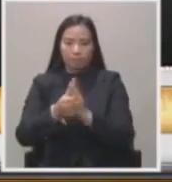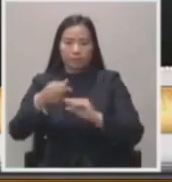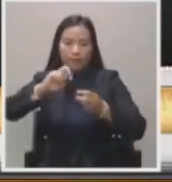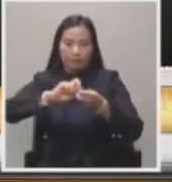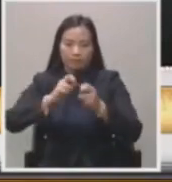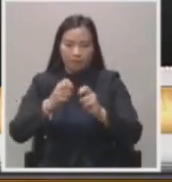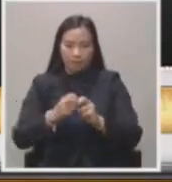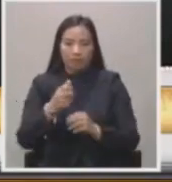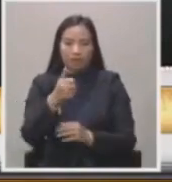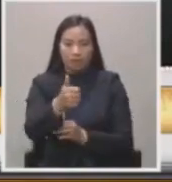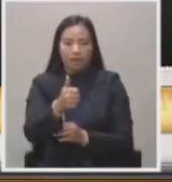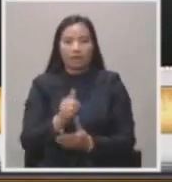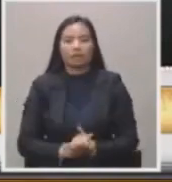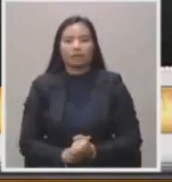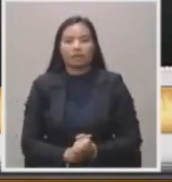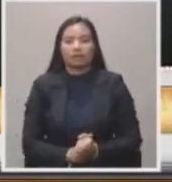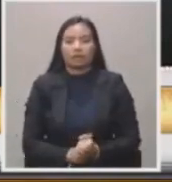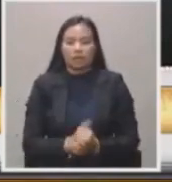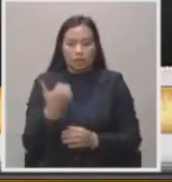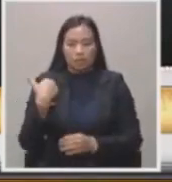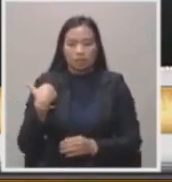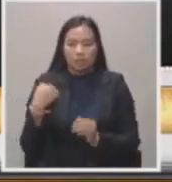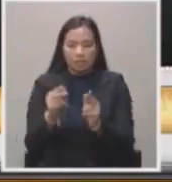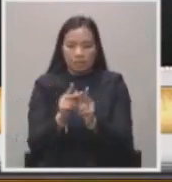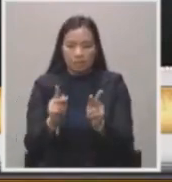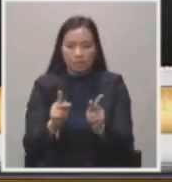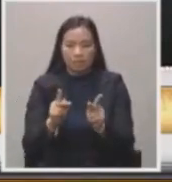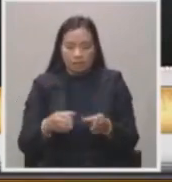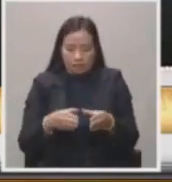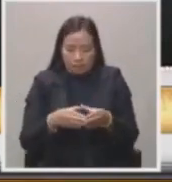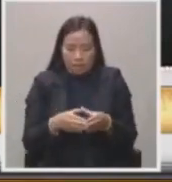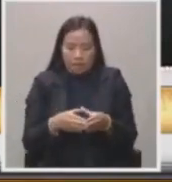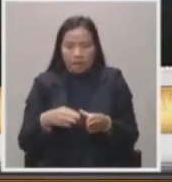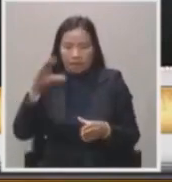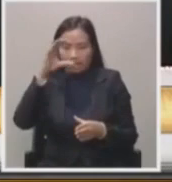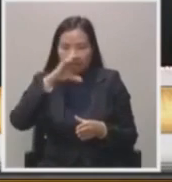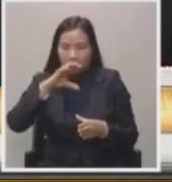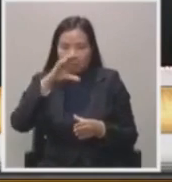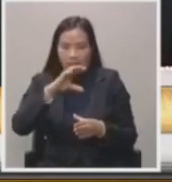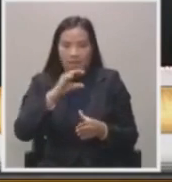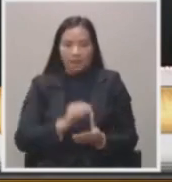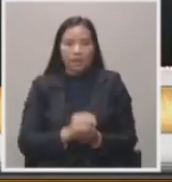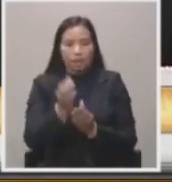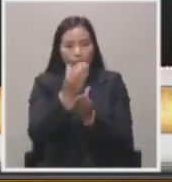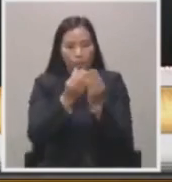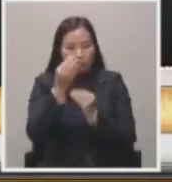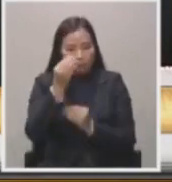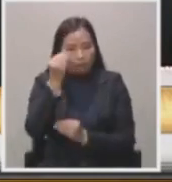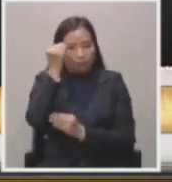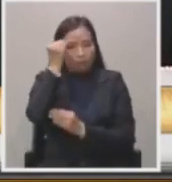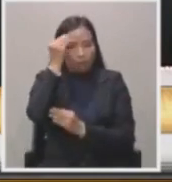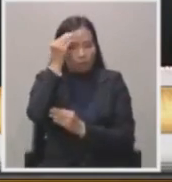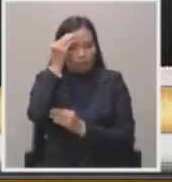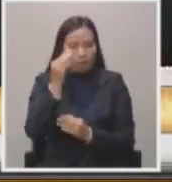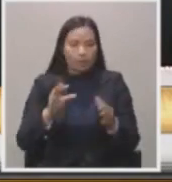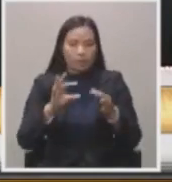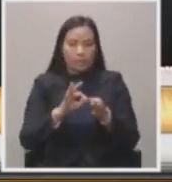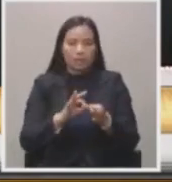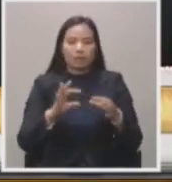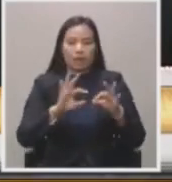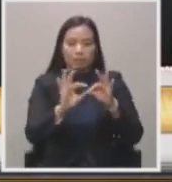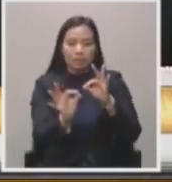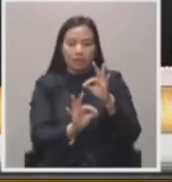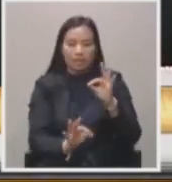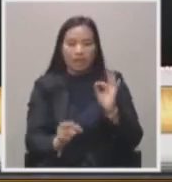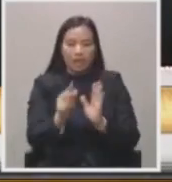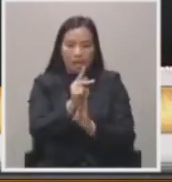การหรือไม่อย่างไรนั้นเราควรจะมีคณะกรรมการสรรหาที่มีความรอบรู้ส่วนหนึ่งที่เกี่ยวข้องกับเนื้อหาสาระของ